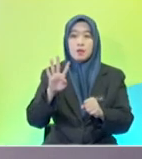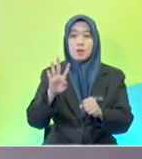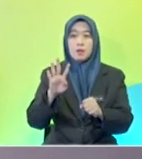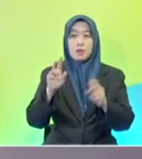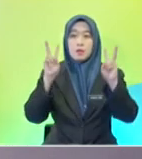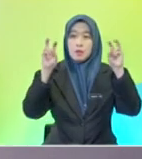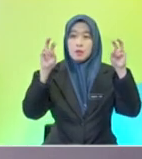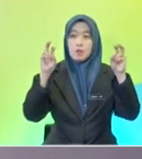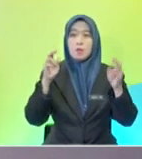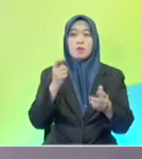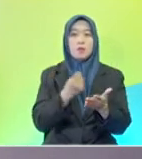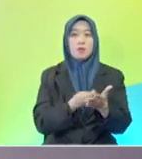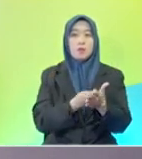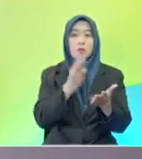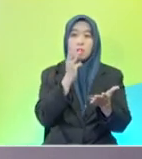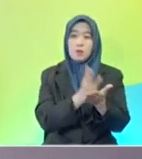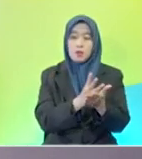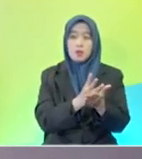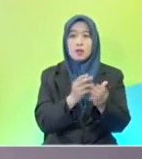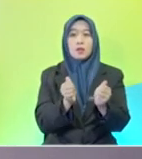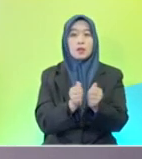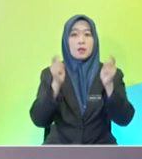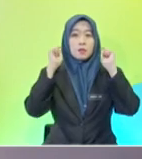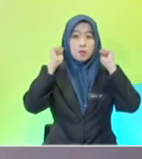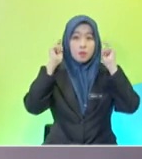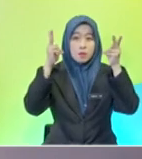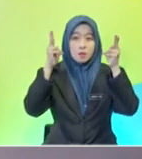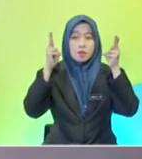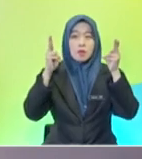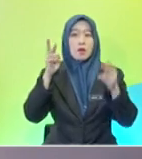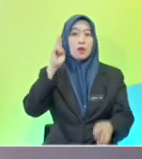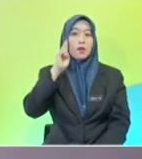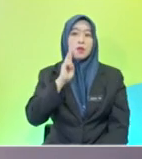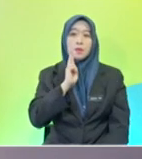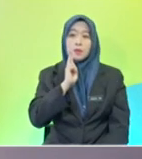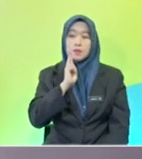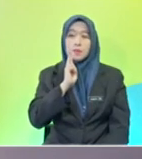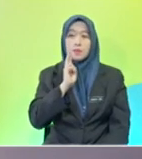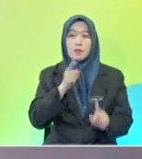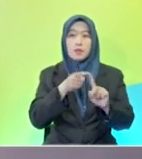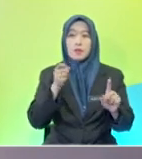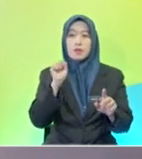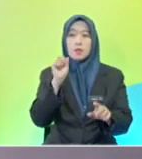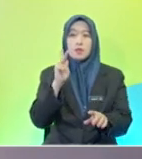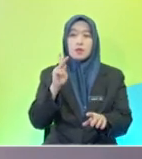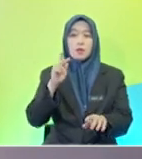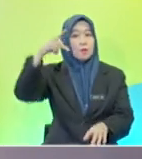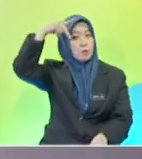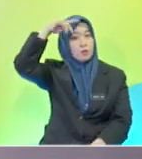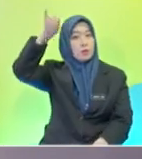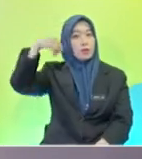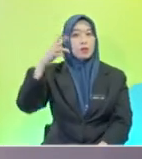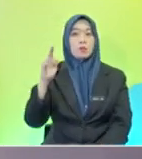Dan bersama dengan kita pada saat ini, ustazah kita, Ustazah Rahmawati Muhammad Sharif daripada Sekolah Kebangsaan Putrajaya